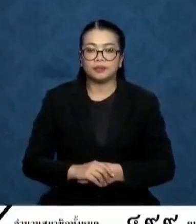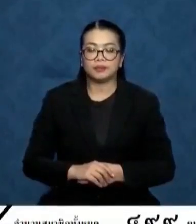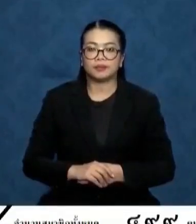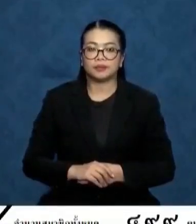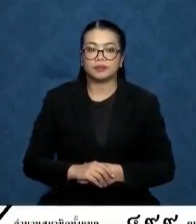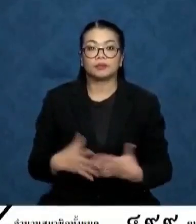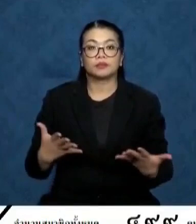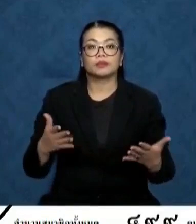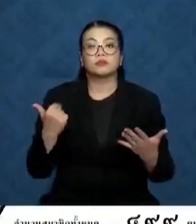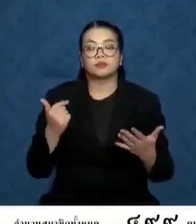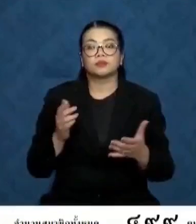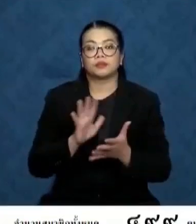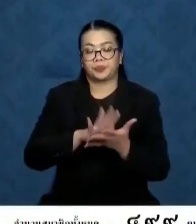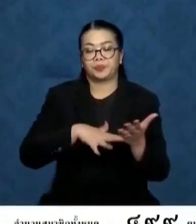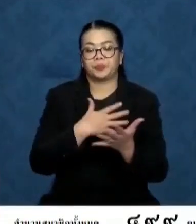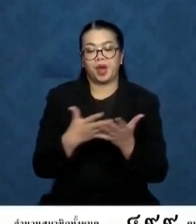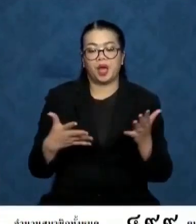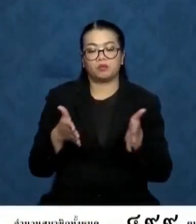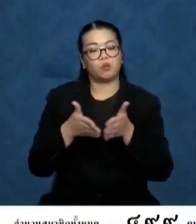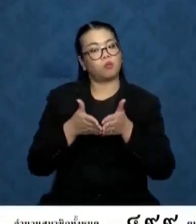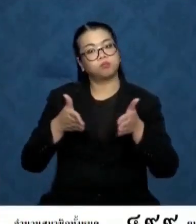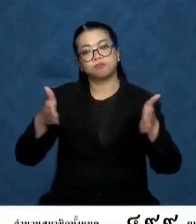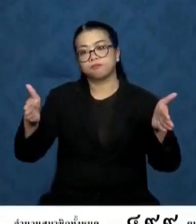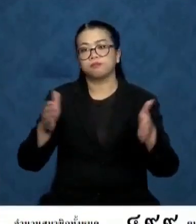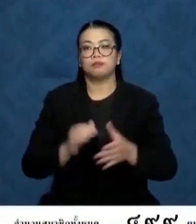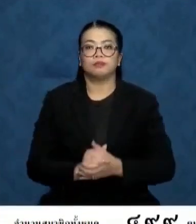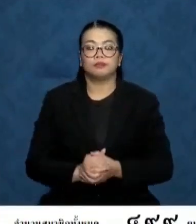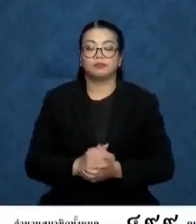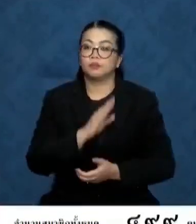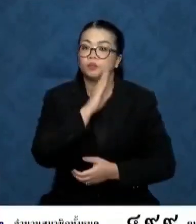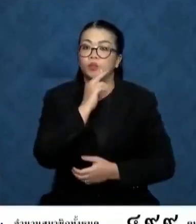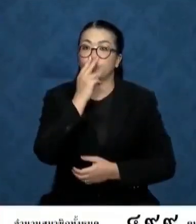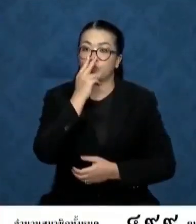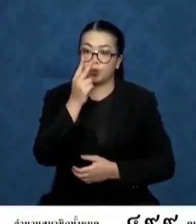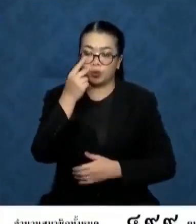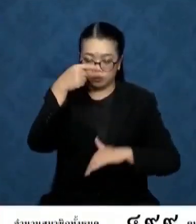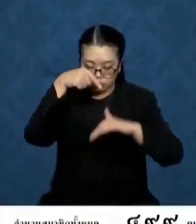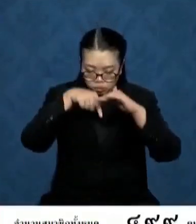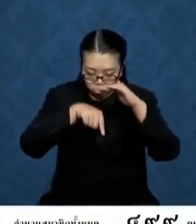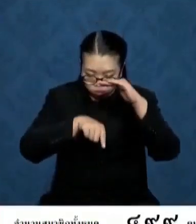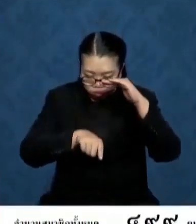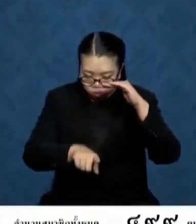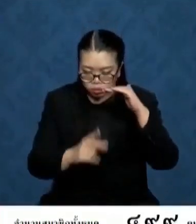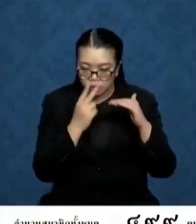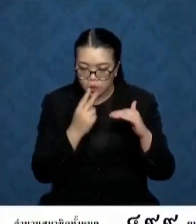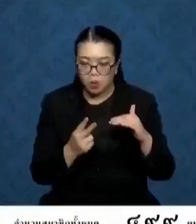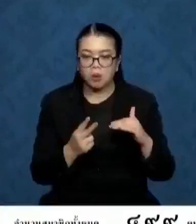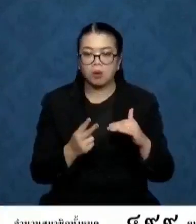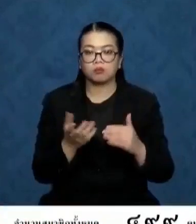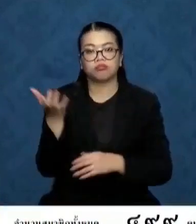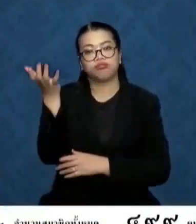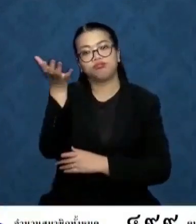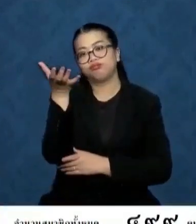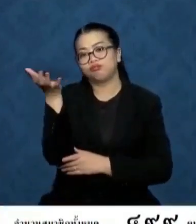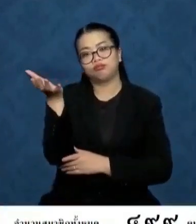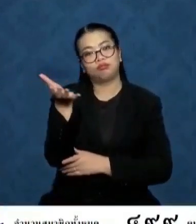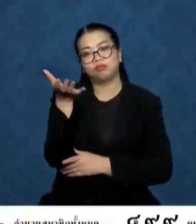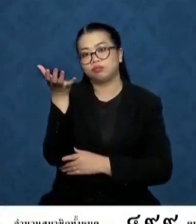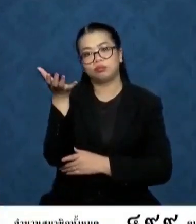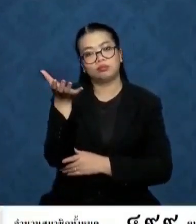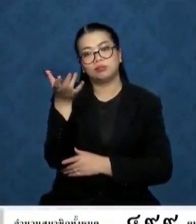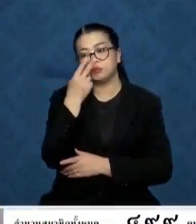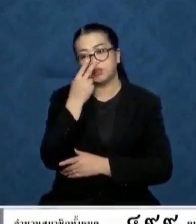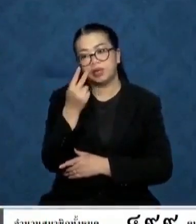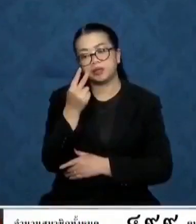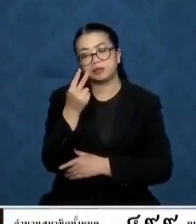กว้างๆนะครับแล้วถ้าไปดูเนื้อในแล้วมันเลื่อนลอยนะครับจับต้อง